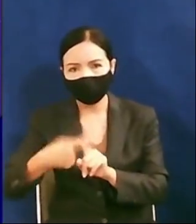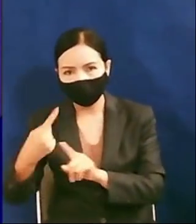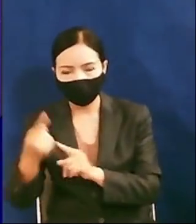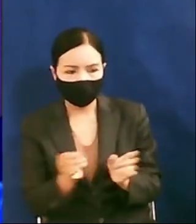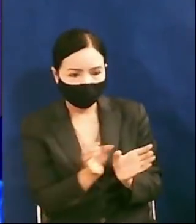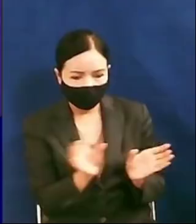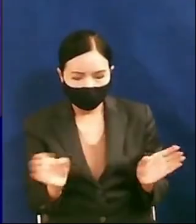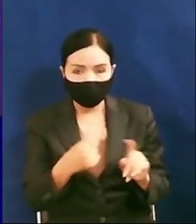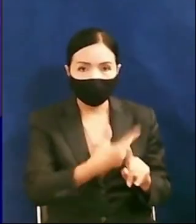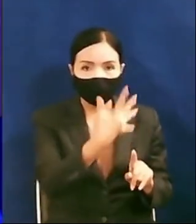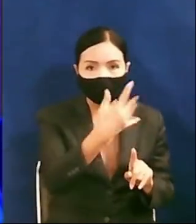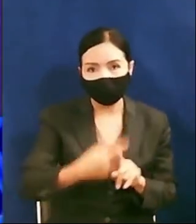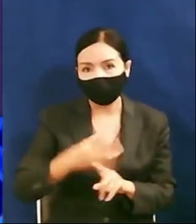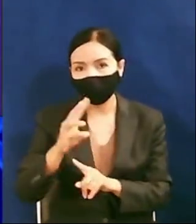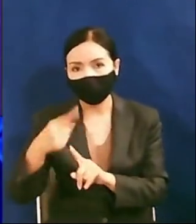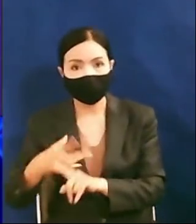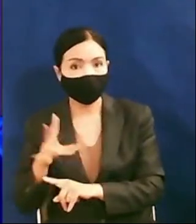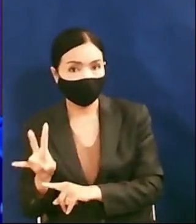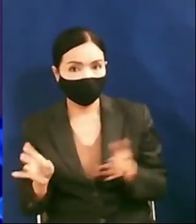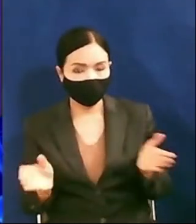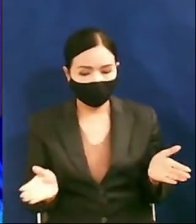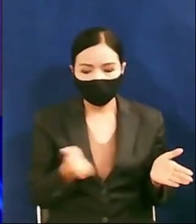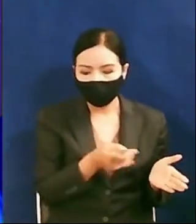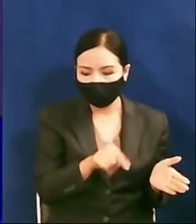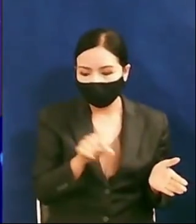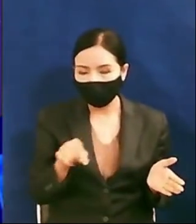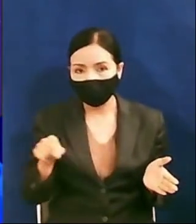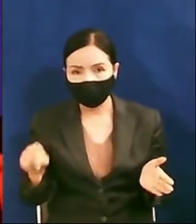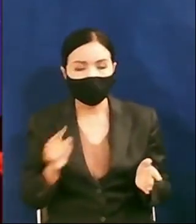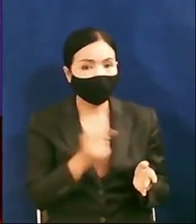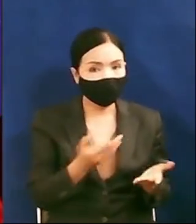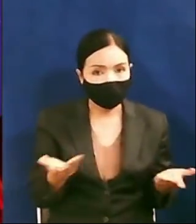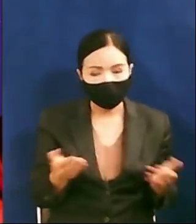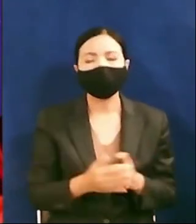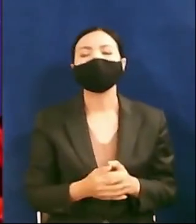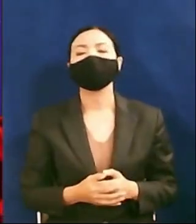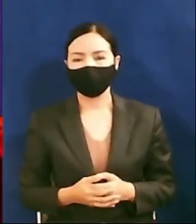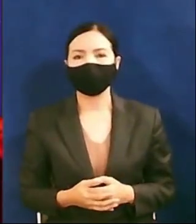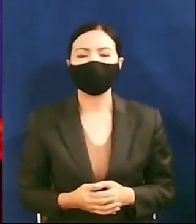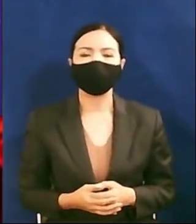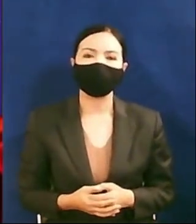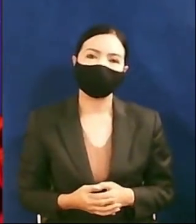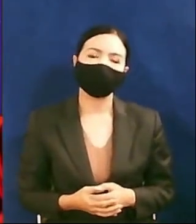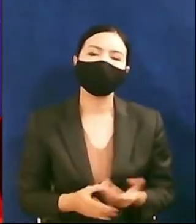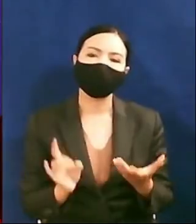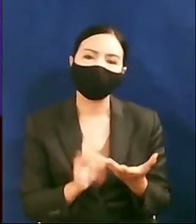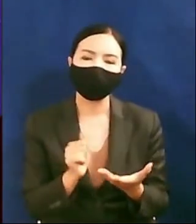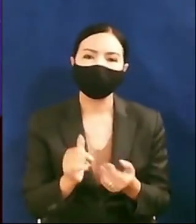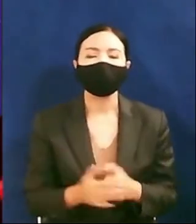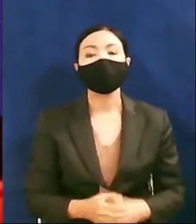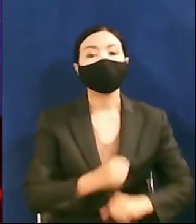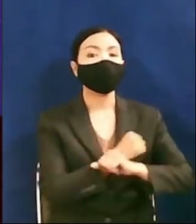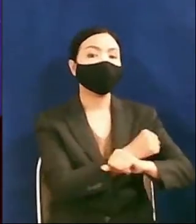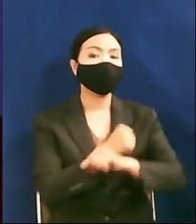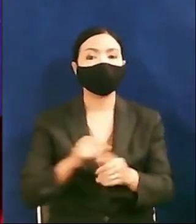ที่ติดเชื้อเดือนพฤษภามิถุนาหรือกรกฎาเนี่ยการติดประสิทธิผลเป็นอย่างไรเราก็พบว่าแนวโน้มประสิทธิผลของการป้อง